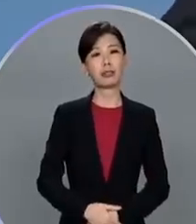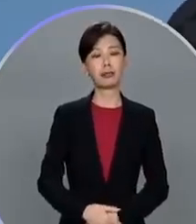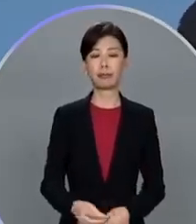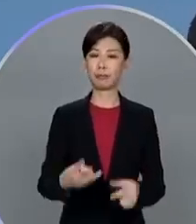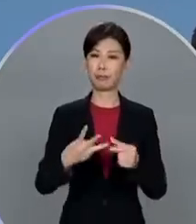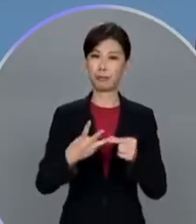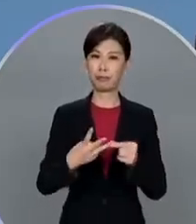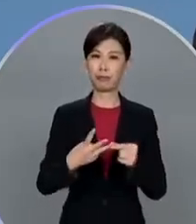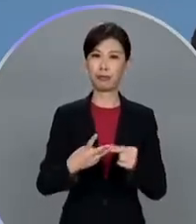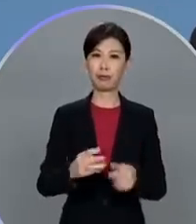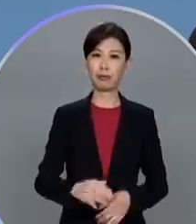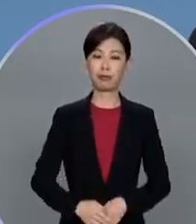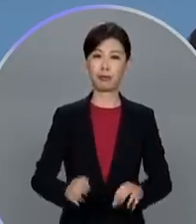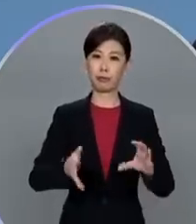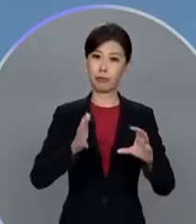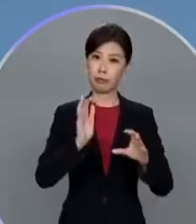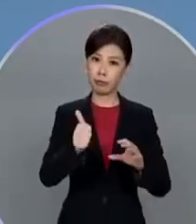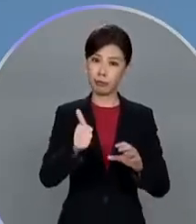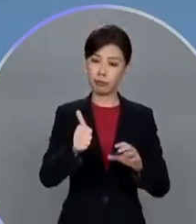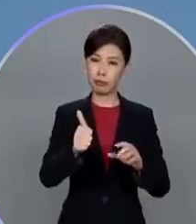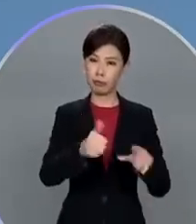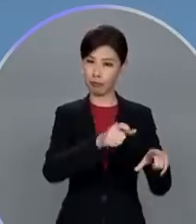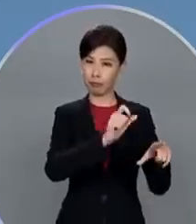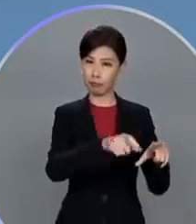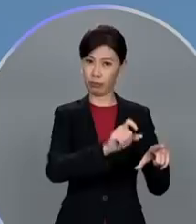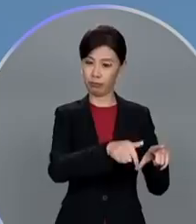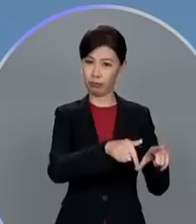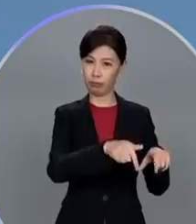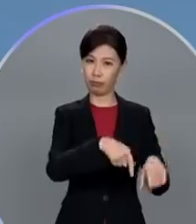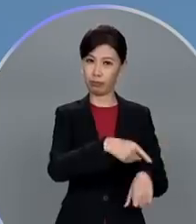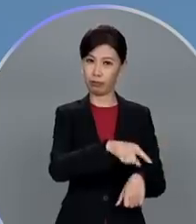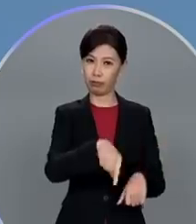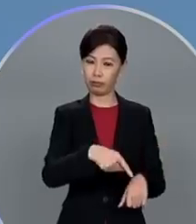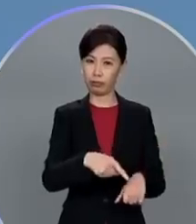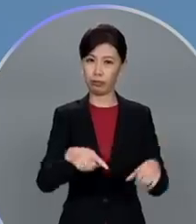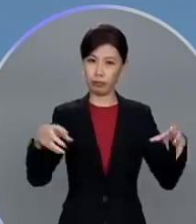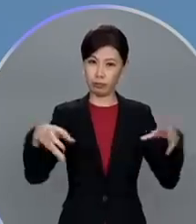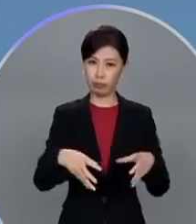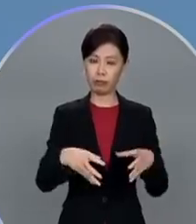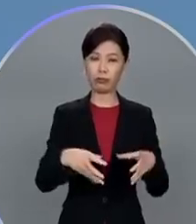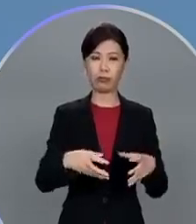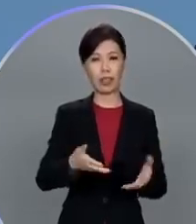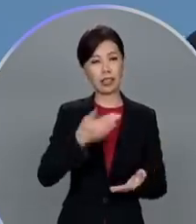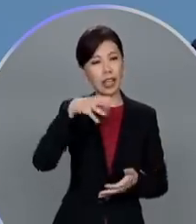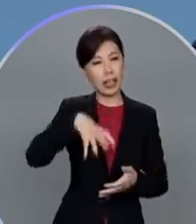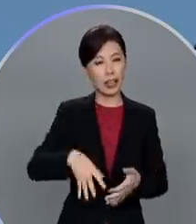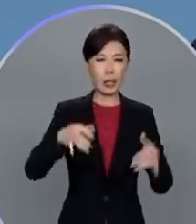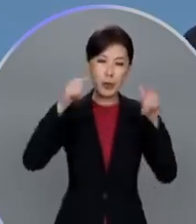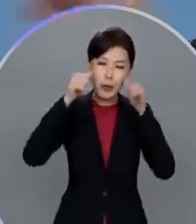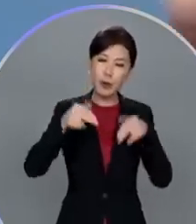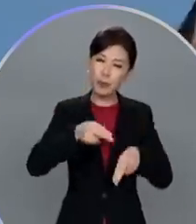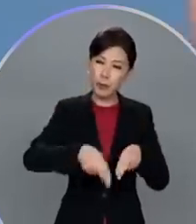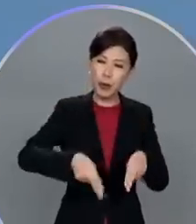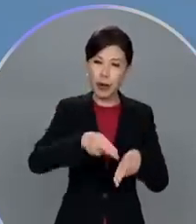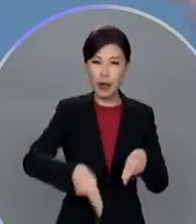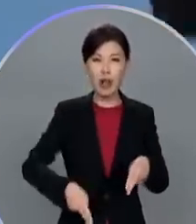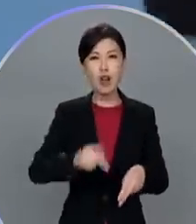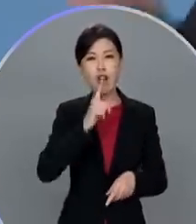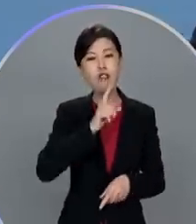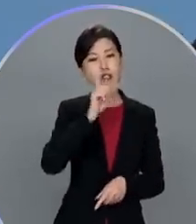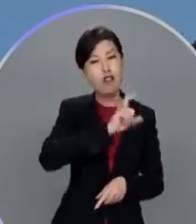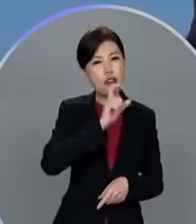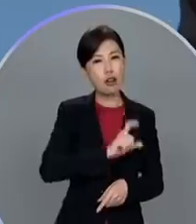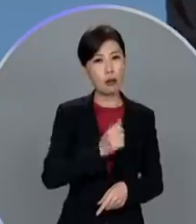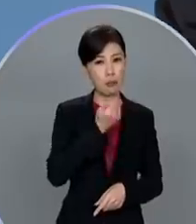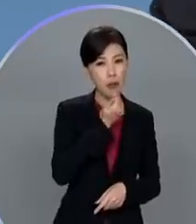三，总统可以跟大企业家在餐厅吃牛排喝红酒，当了总统不能够跟小老百